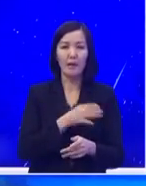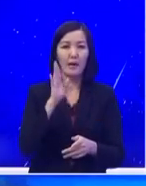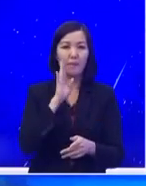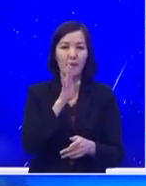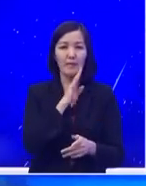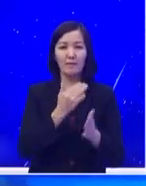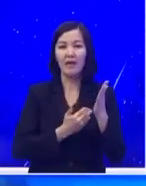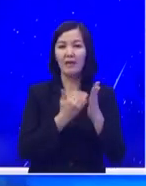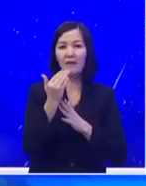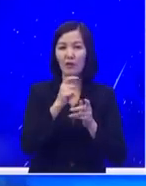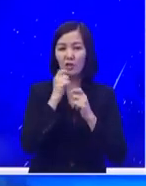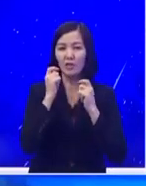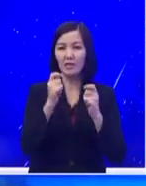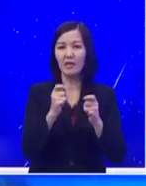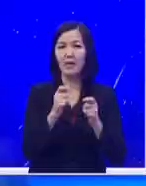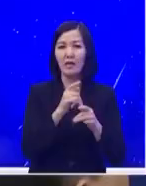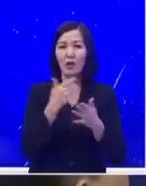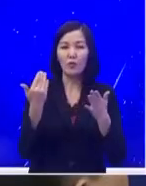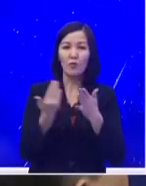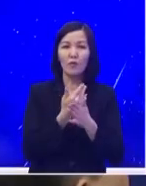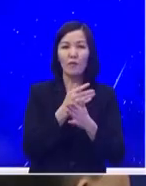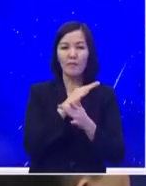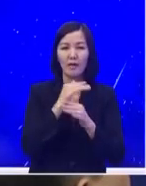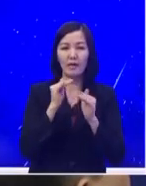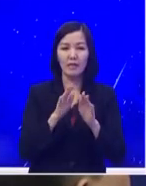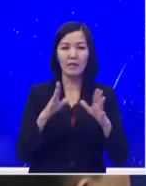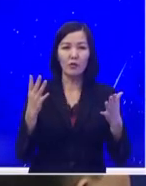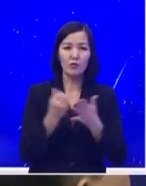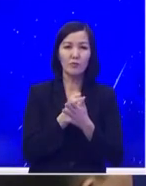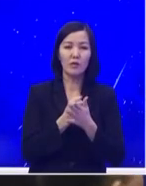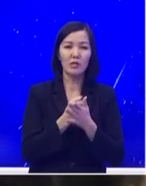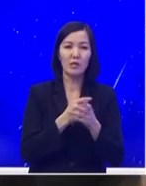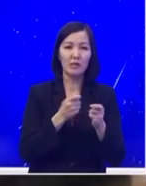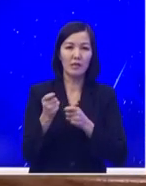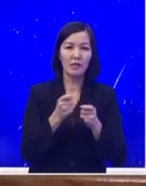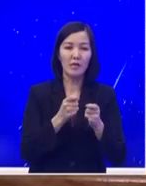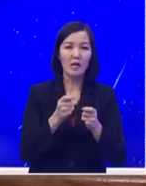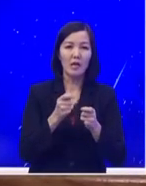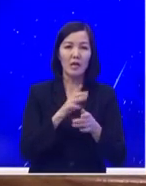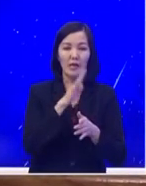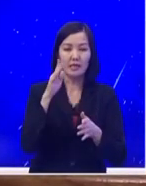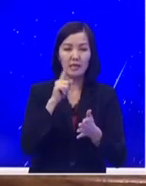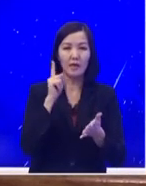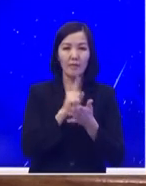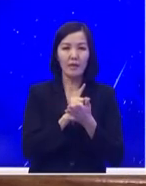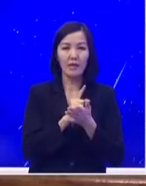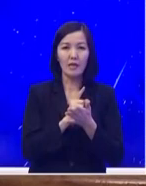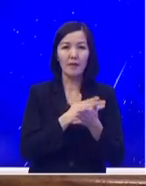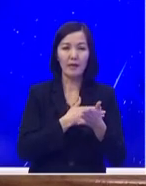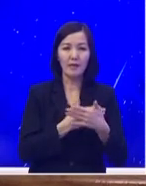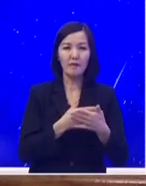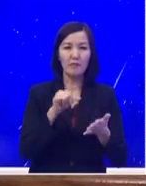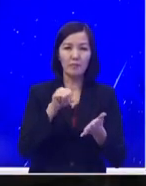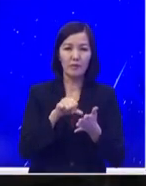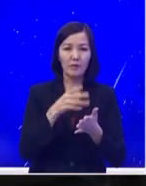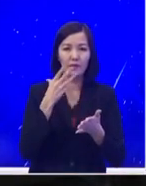как высший дар. Современные многодетные женщины не только успешно справляются с родительскими обязанностями, но и проявляют активную гражданскую